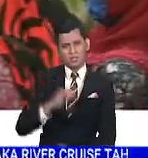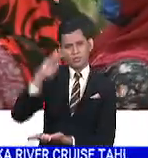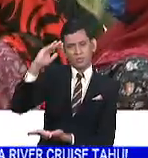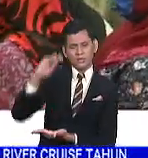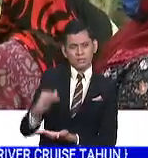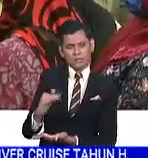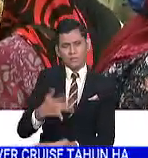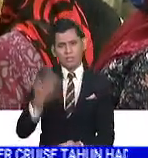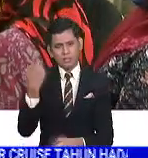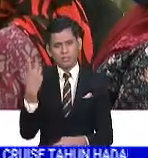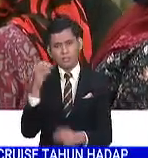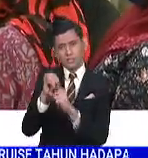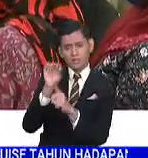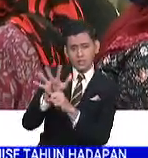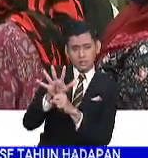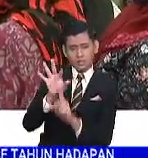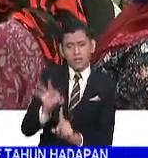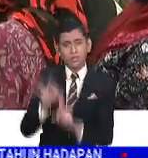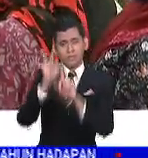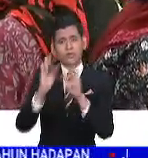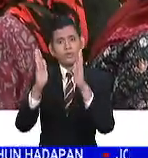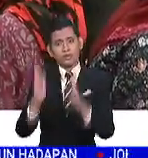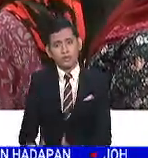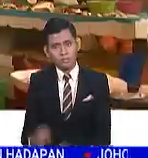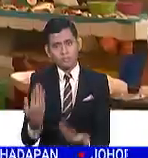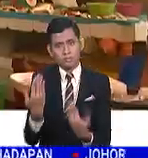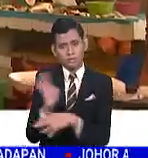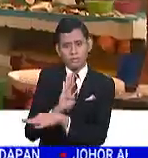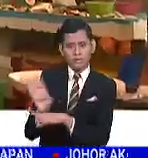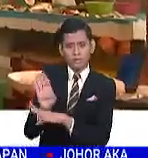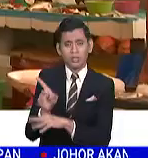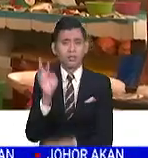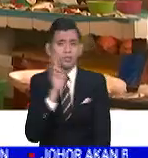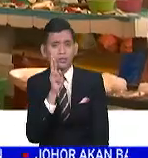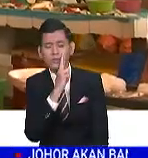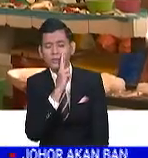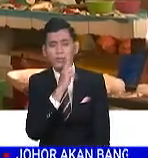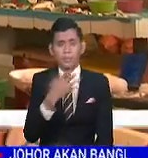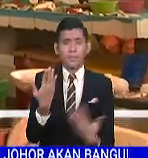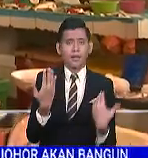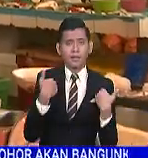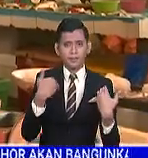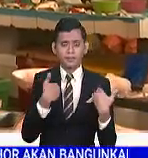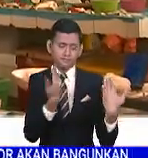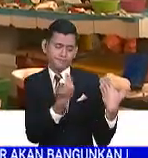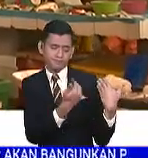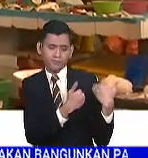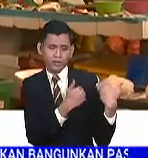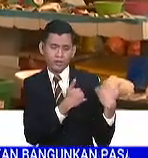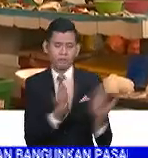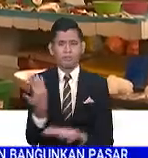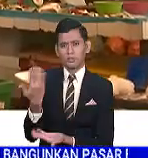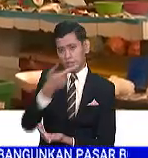hidup mereka, terutamanya yang berniaga di kedai makan. Bebanan tu adalah di atas kenaikan harga